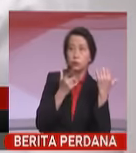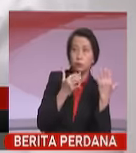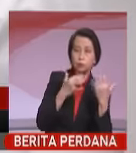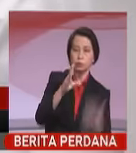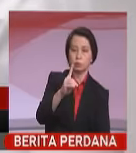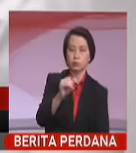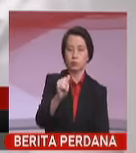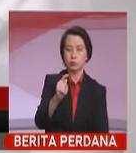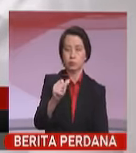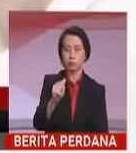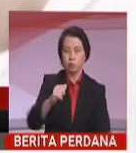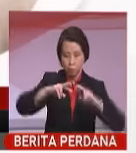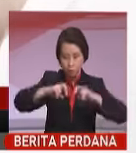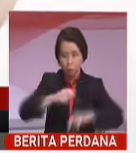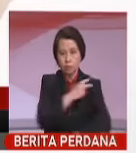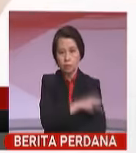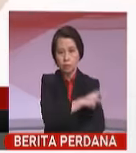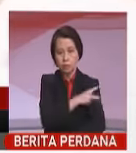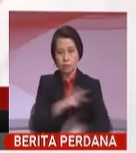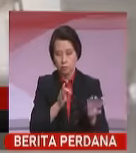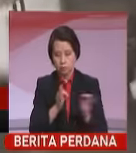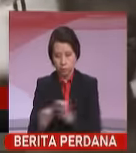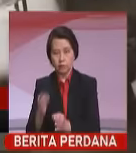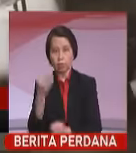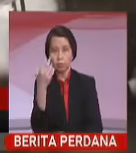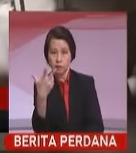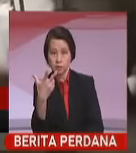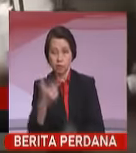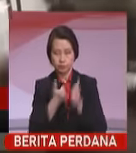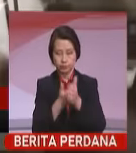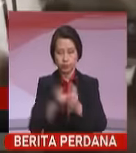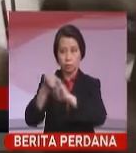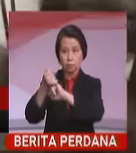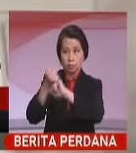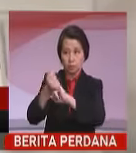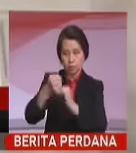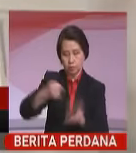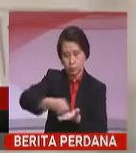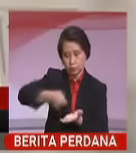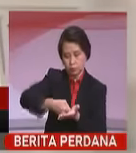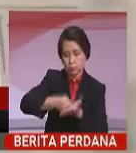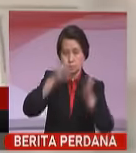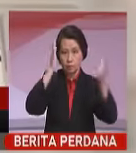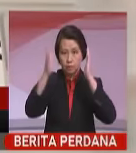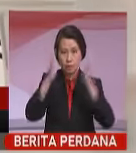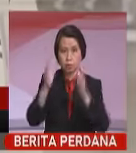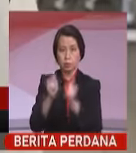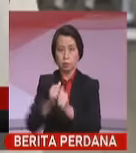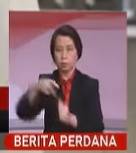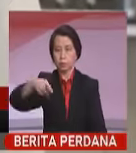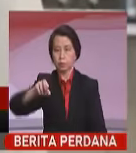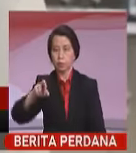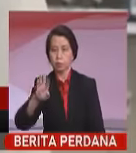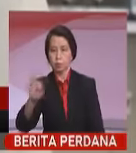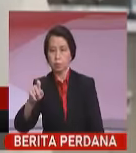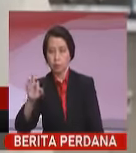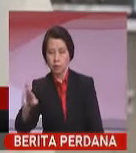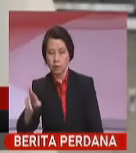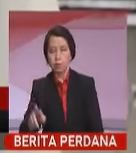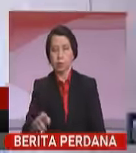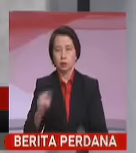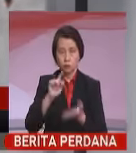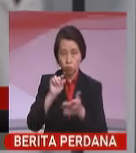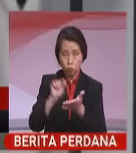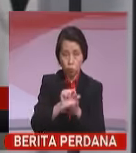data kajian klinikal fasa 3 vaksin tersebut. Mengikut perjanjian ditandatangani Malaysia dengan Pfizer minggu lepas, penggunaan